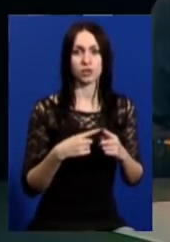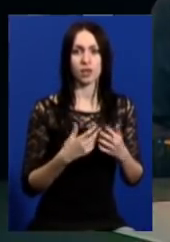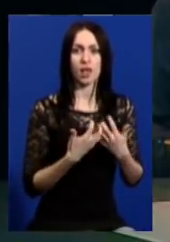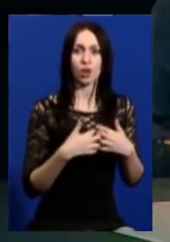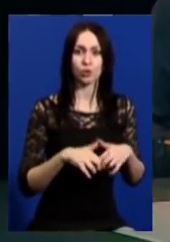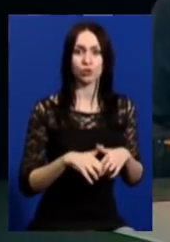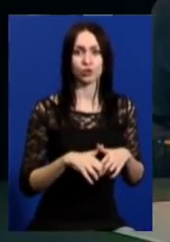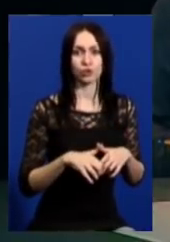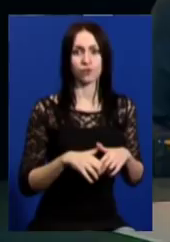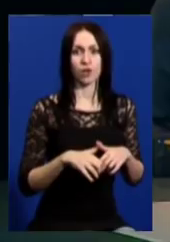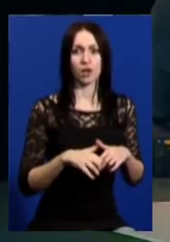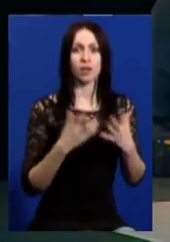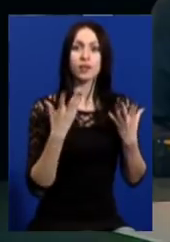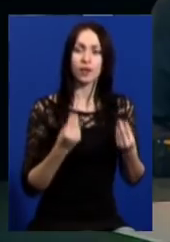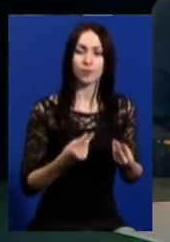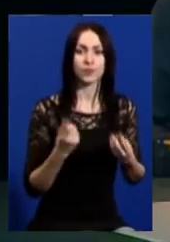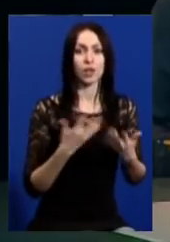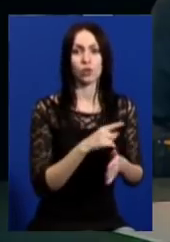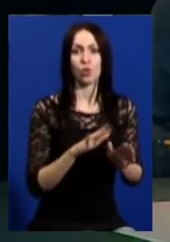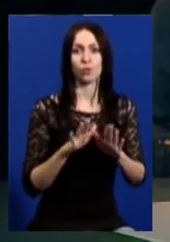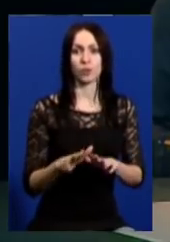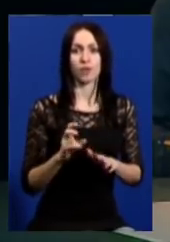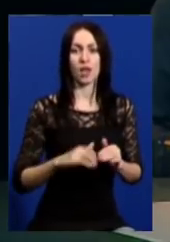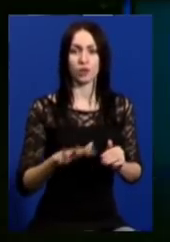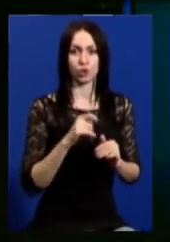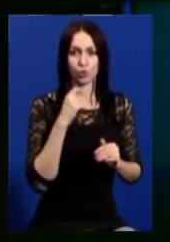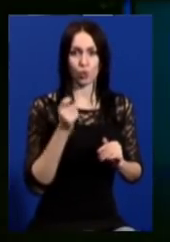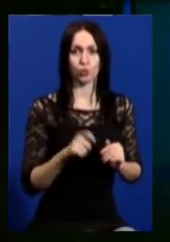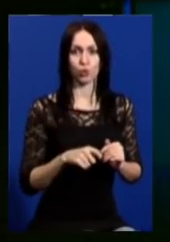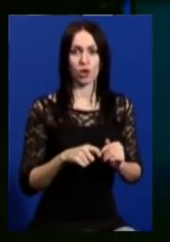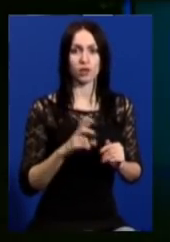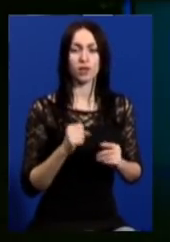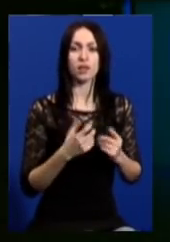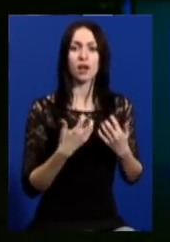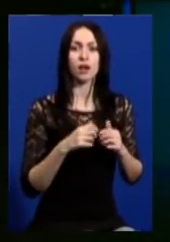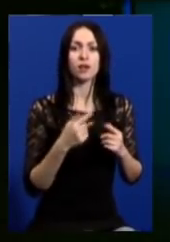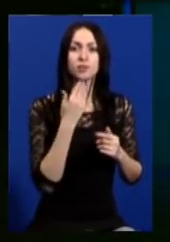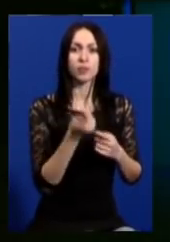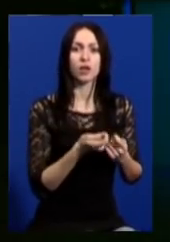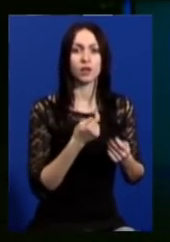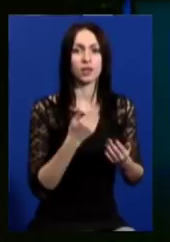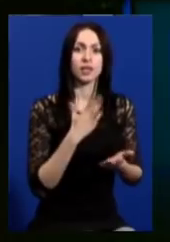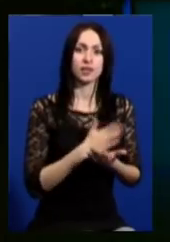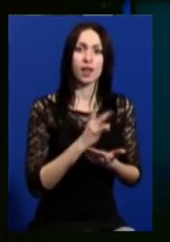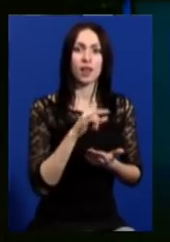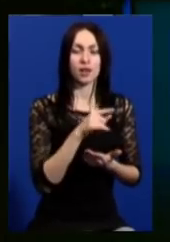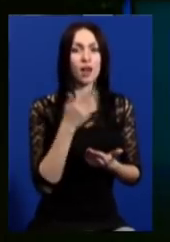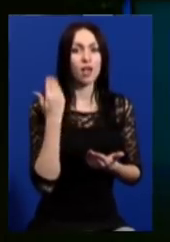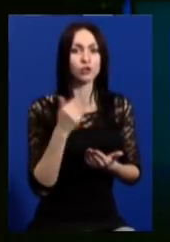кількості днів, на які він перебуває на території України, на предмет того, чи відвідував